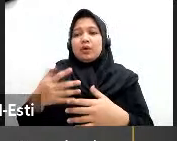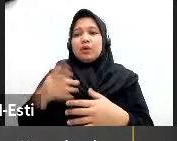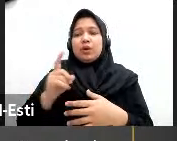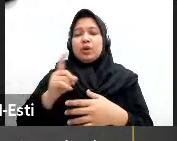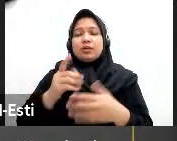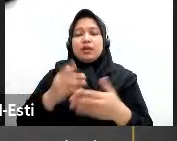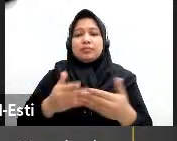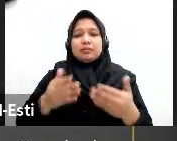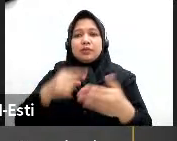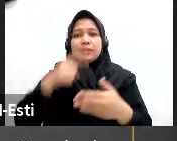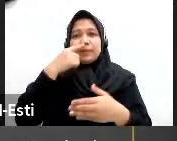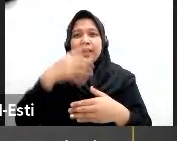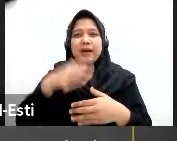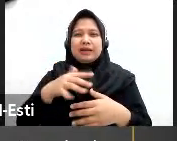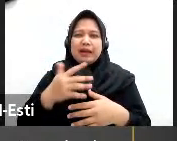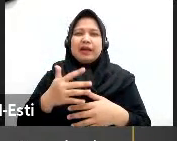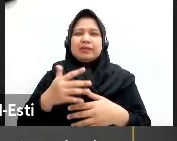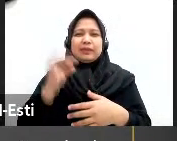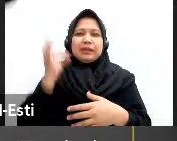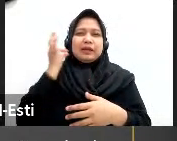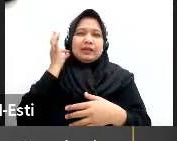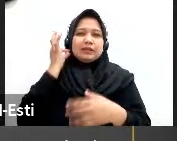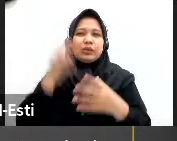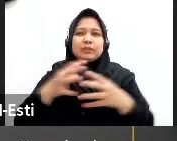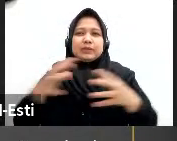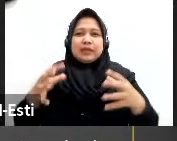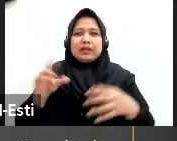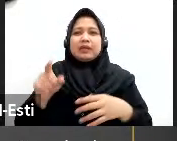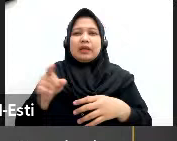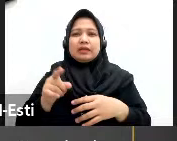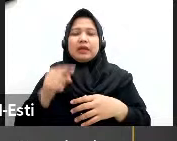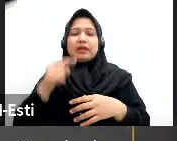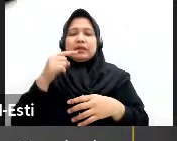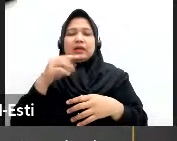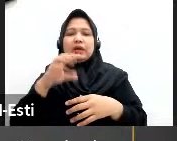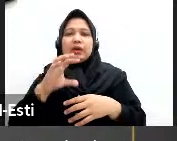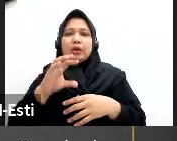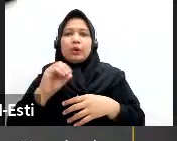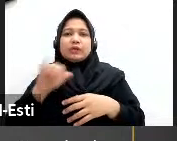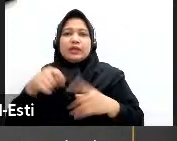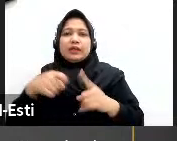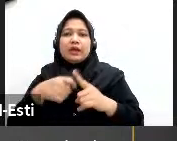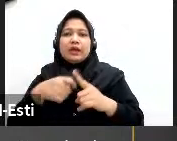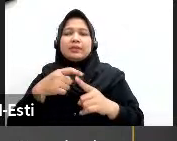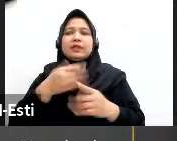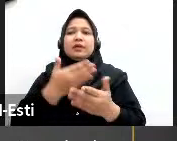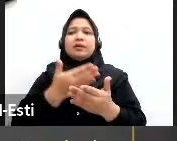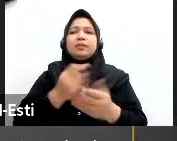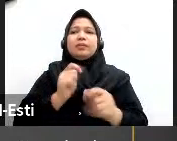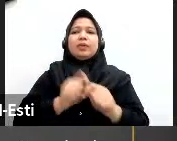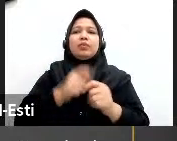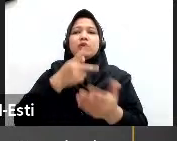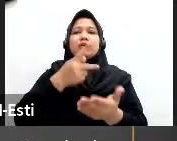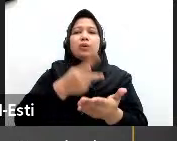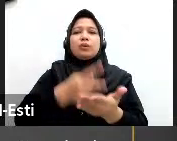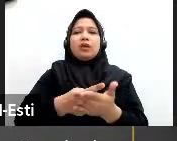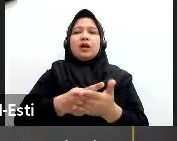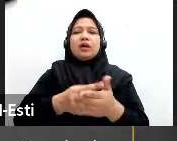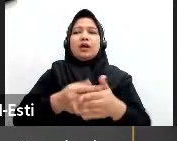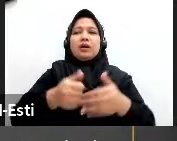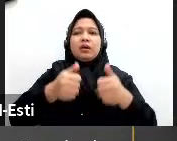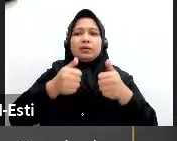hingga ucp bisa membuat kontrak baku yang dibakukan yang bisa nganter perbankan